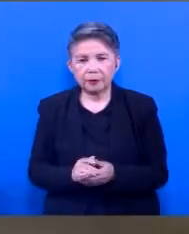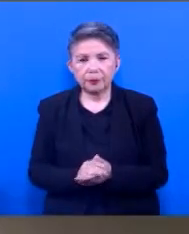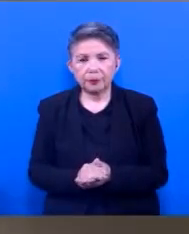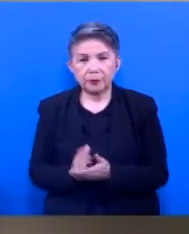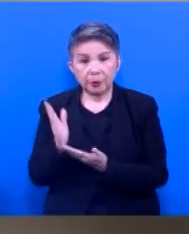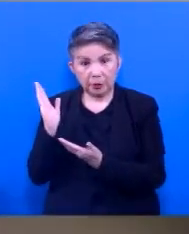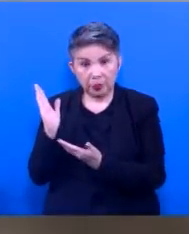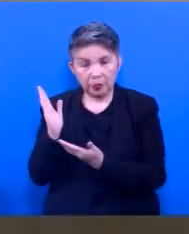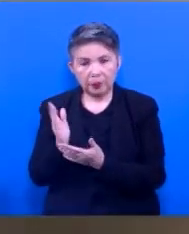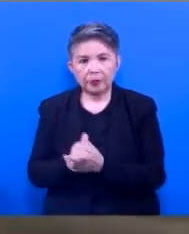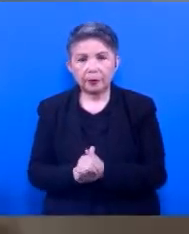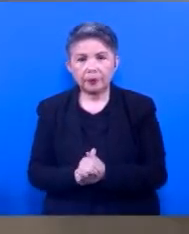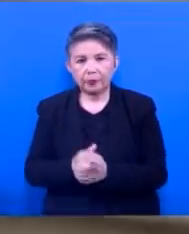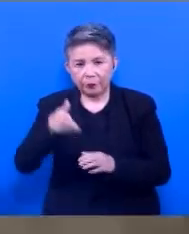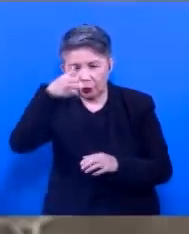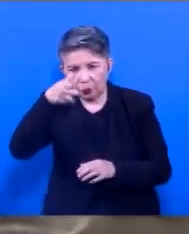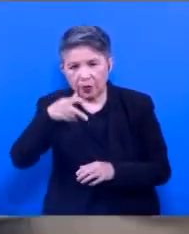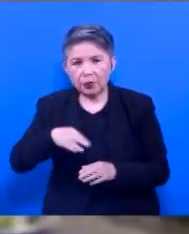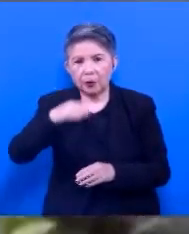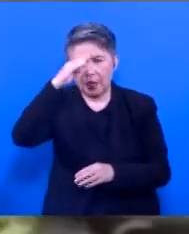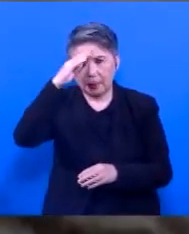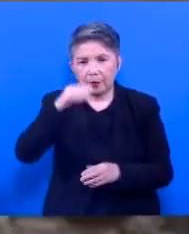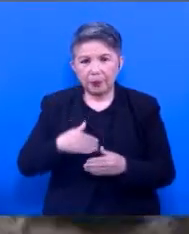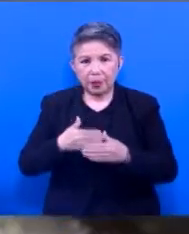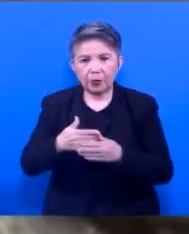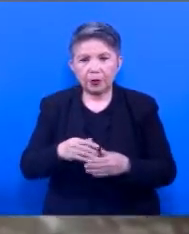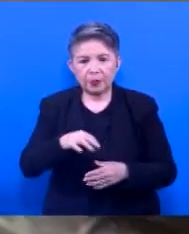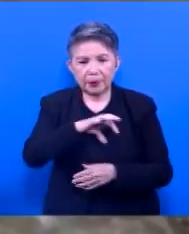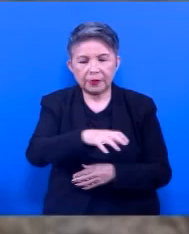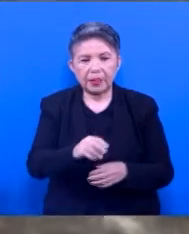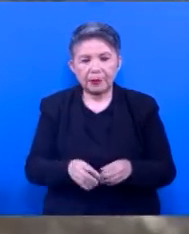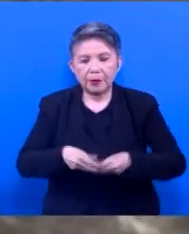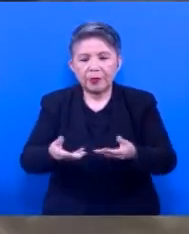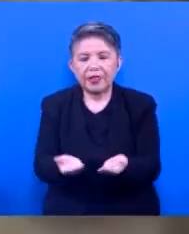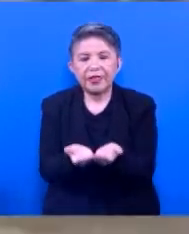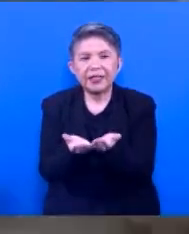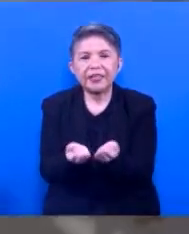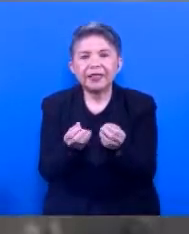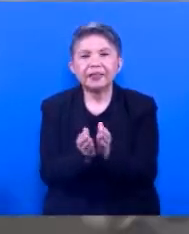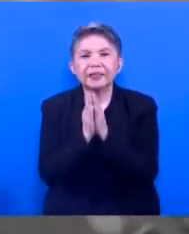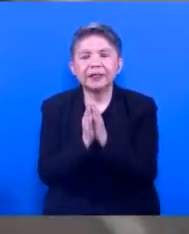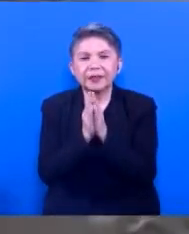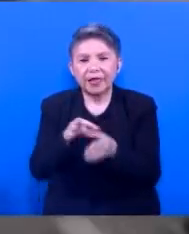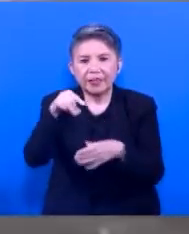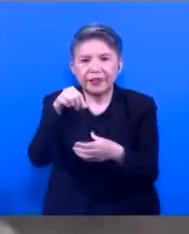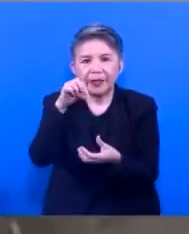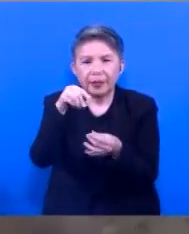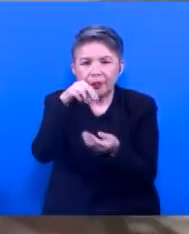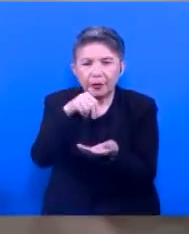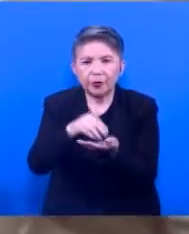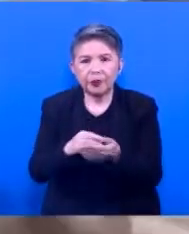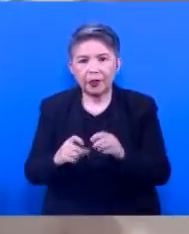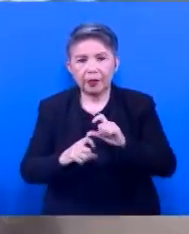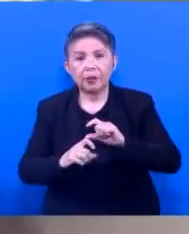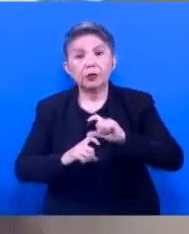Dalam video yang viral di media sosial, tampak seorang pria mendekati beberapa sesajen di lokasi yang terkena dampak erupsi Gunung Semeru